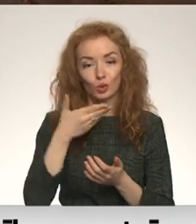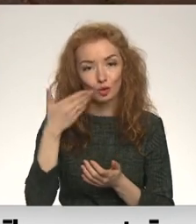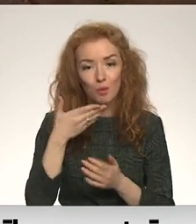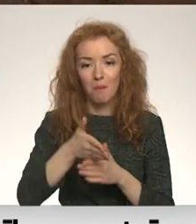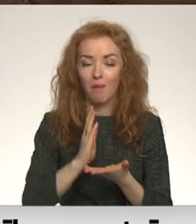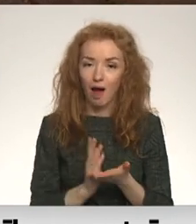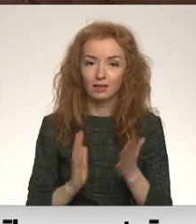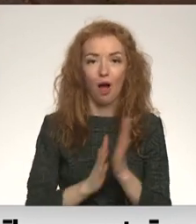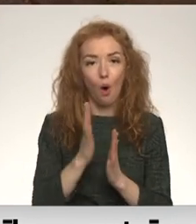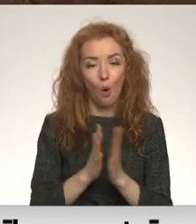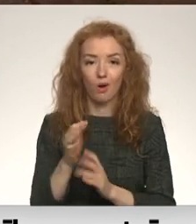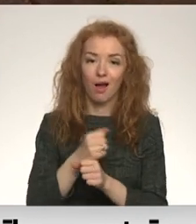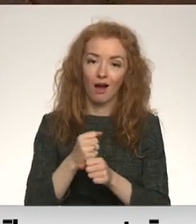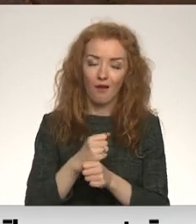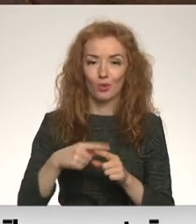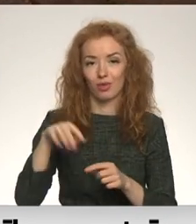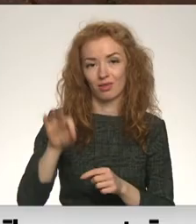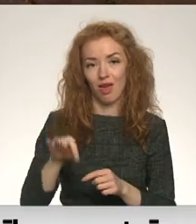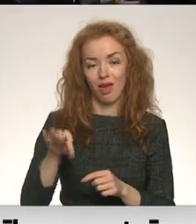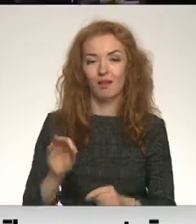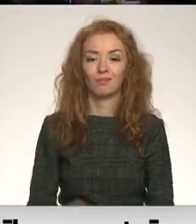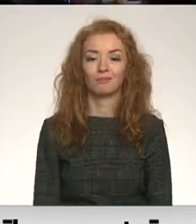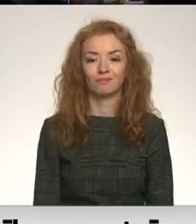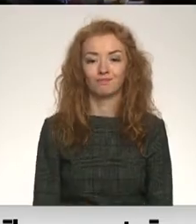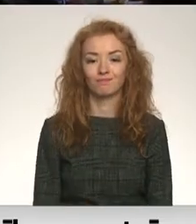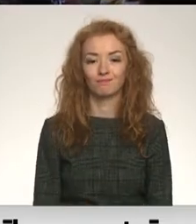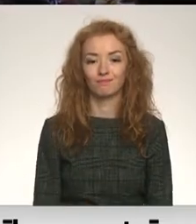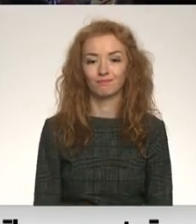maize, augļi, kafija un tēja. Vita Anstrete, Normunds Čirkste, Latvijas Televīzija.